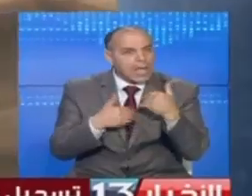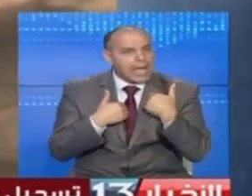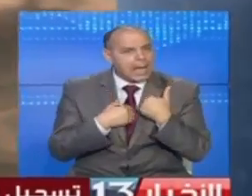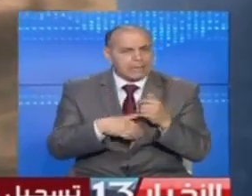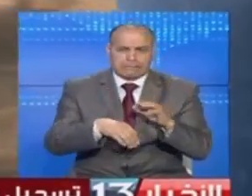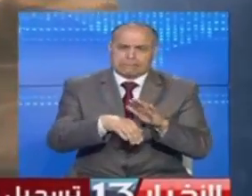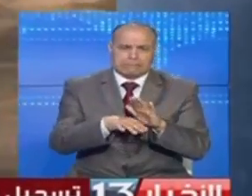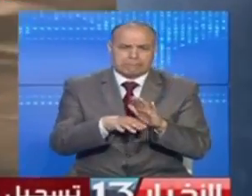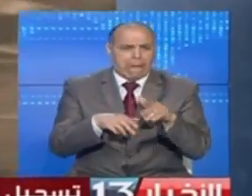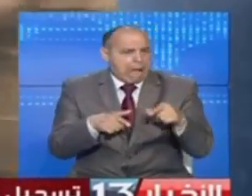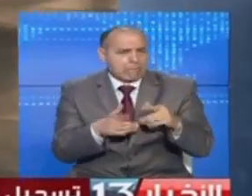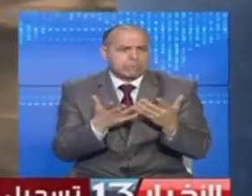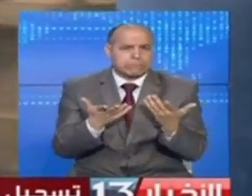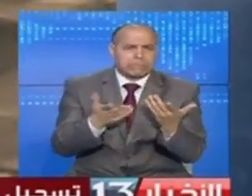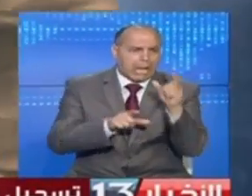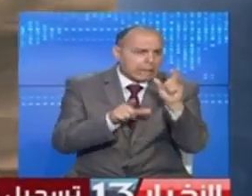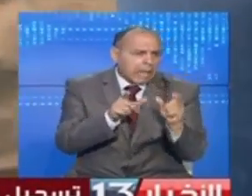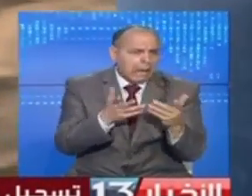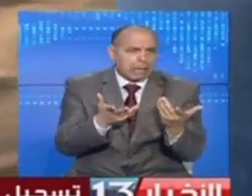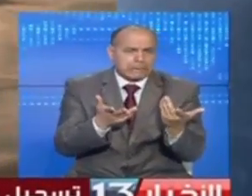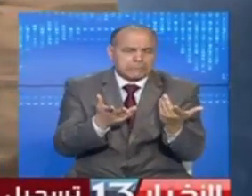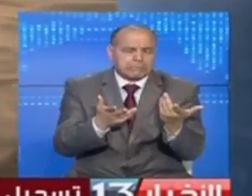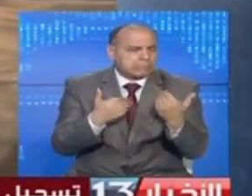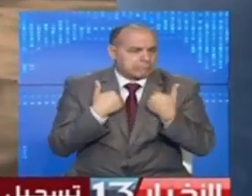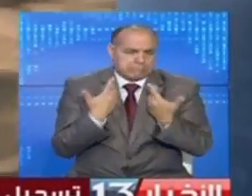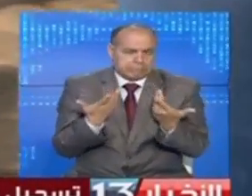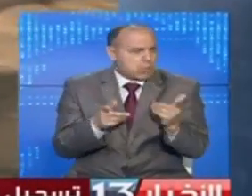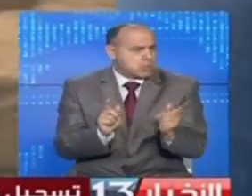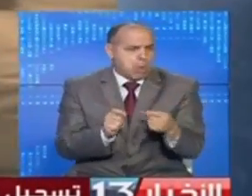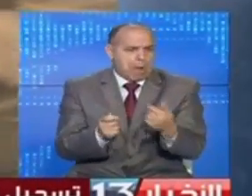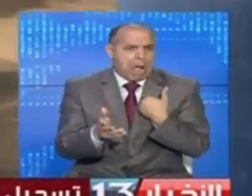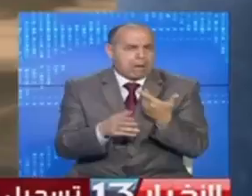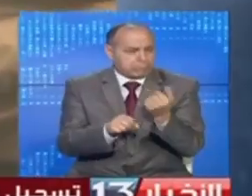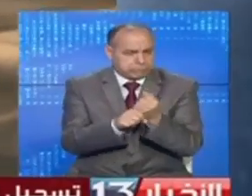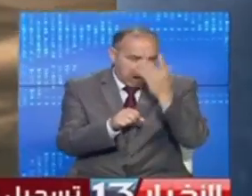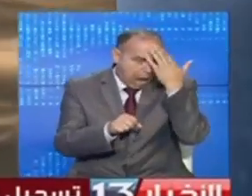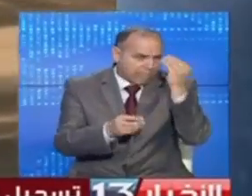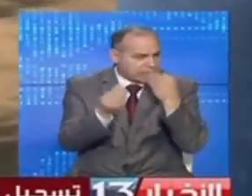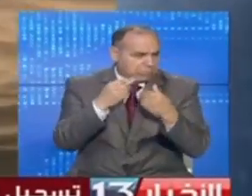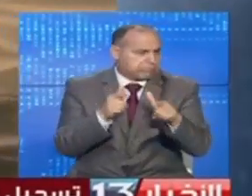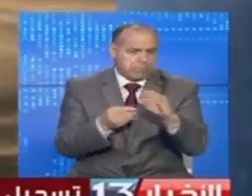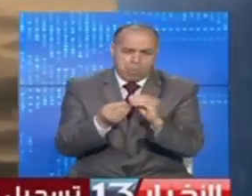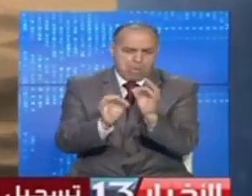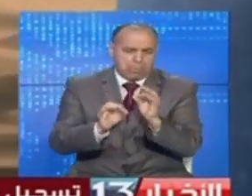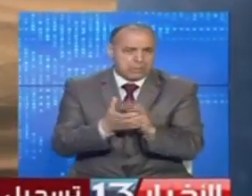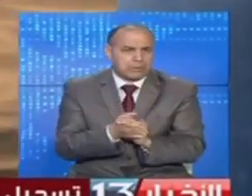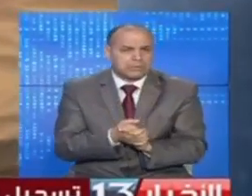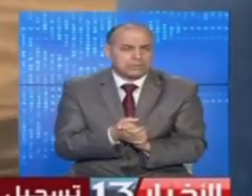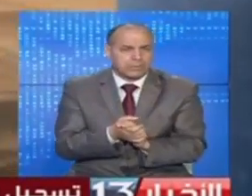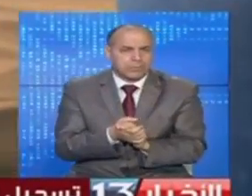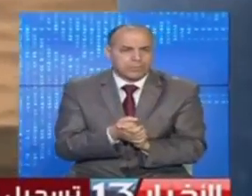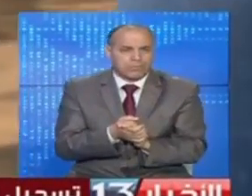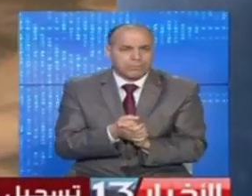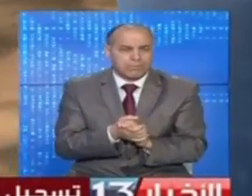حسيناش رواحنا هنا في ايطاليا سكون ابل دي بيزي، ما حسيناش رواحنا غريبين على الميدان، بالعكس من النهار